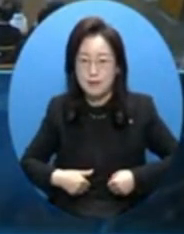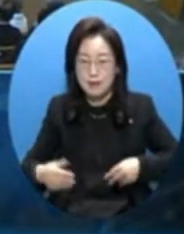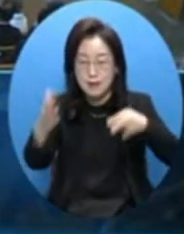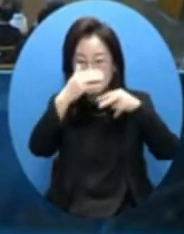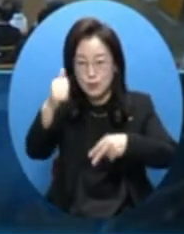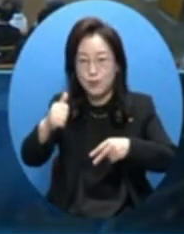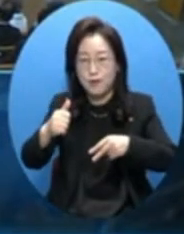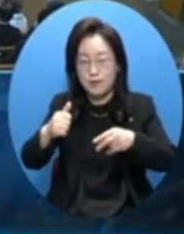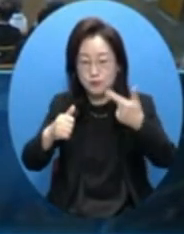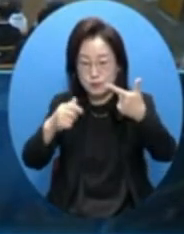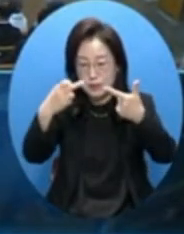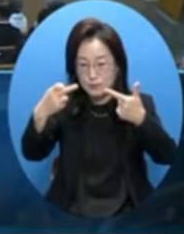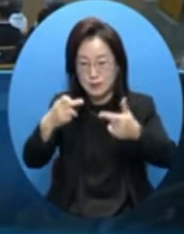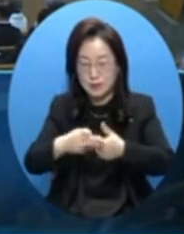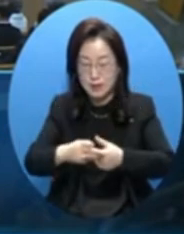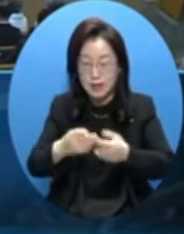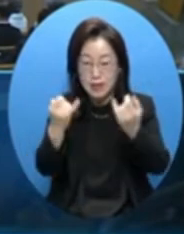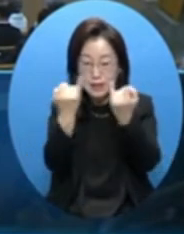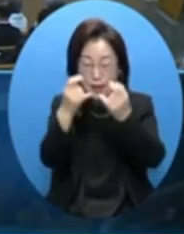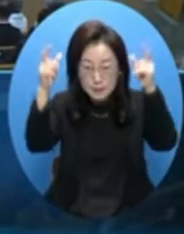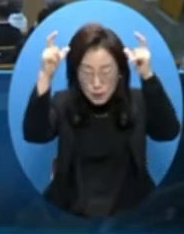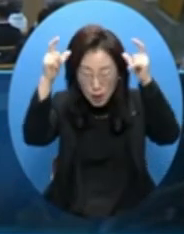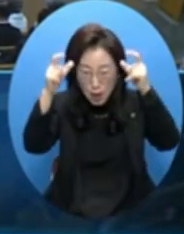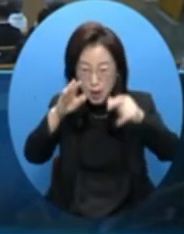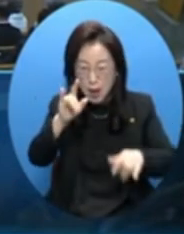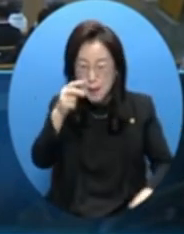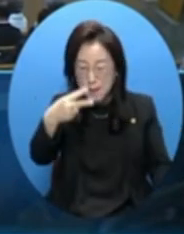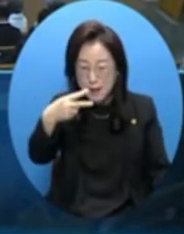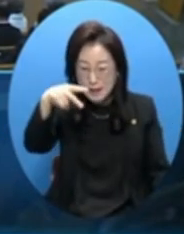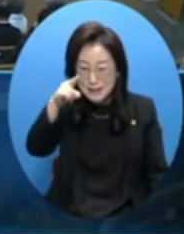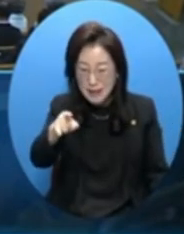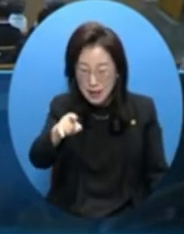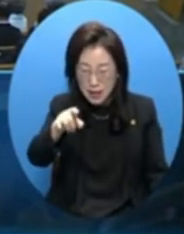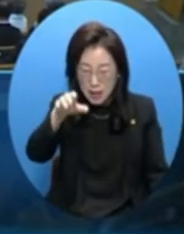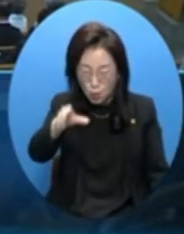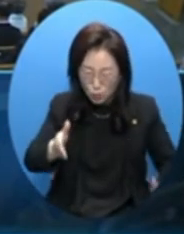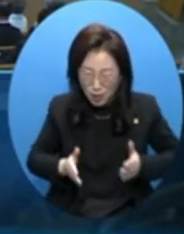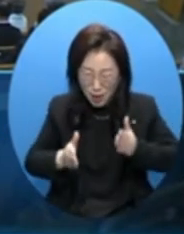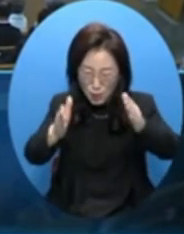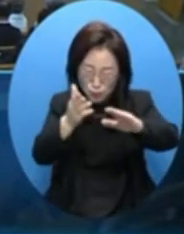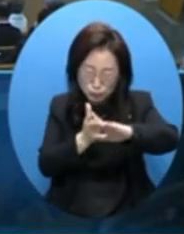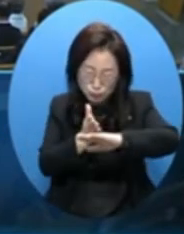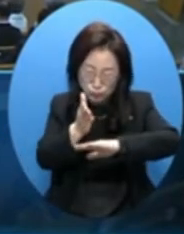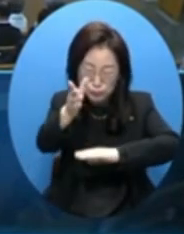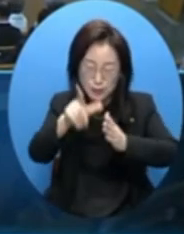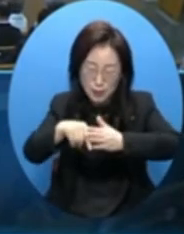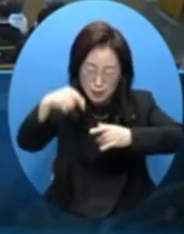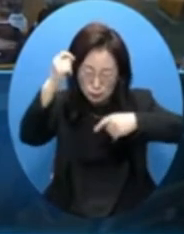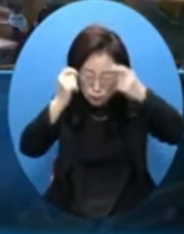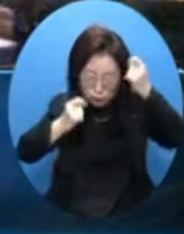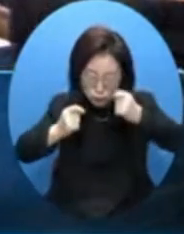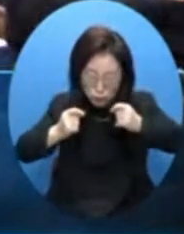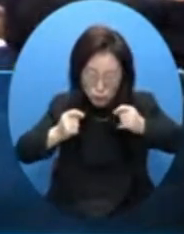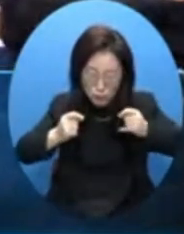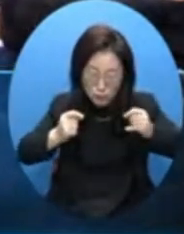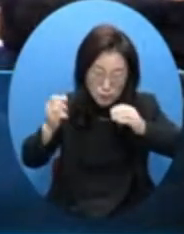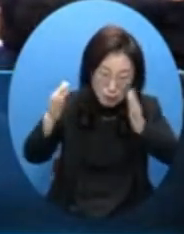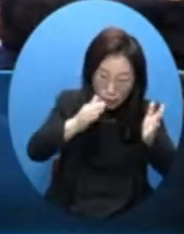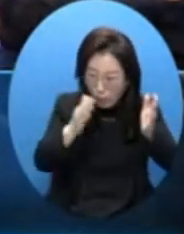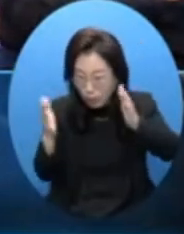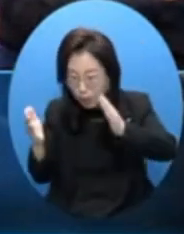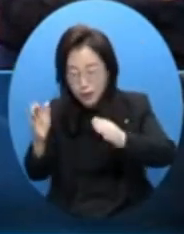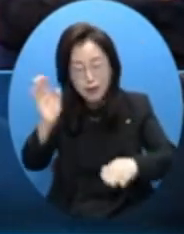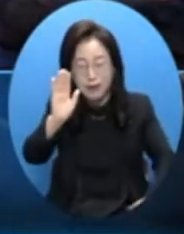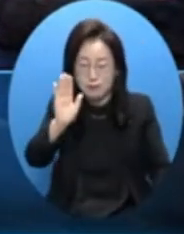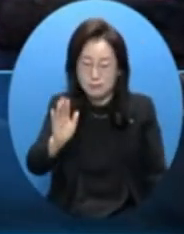6장 12절입니다 암소가 베스메스 길로 바로 행하여 대로로 갈 때에 울고 자로 좌우로 치우치지